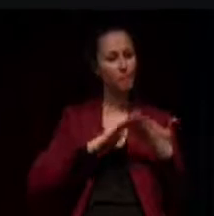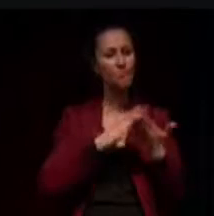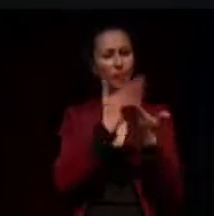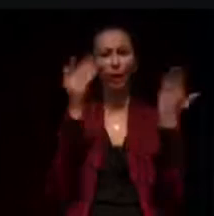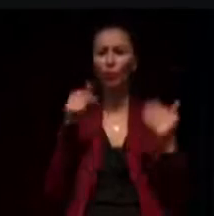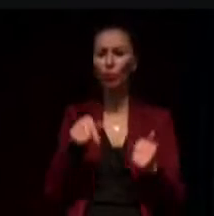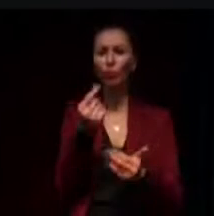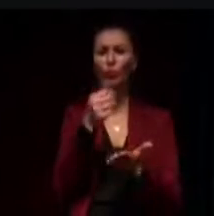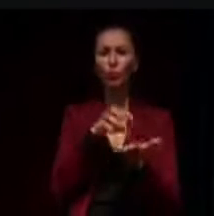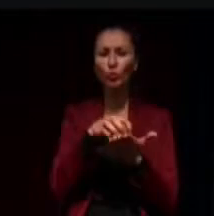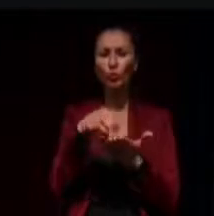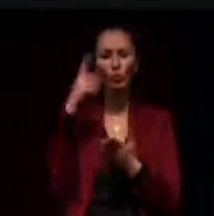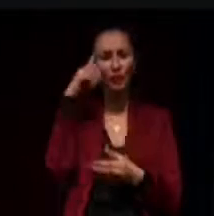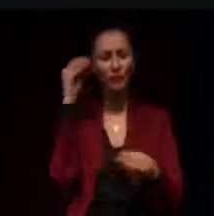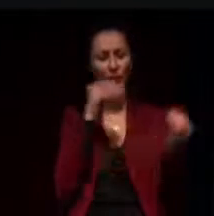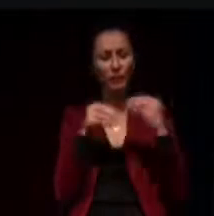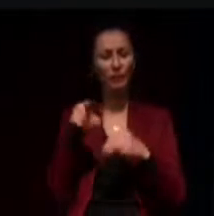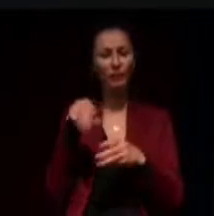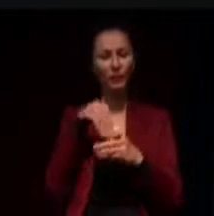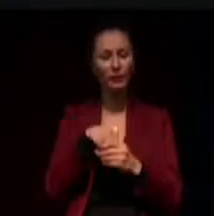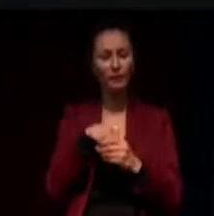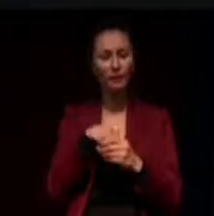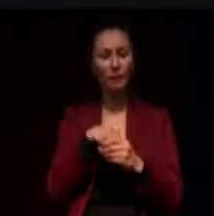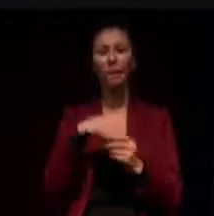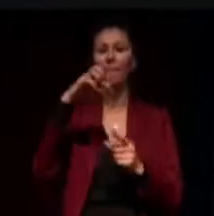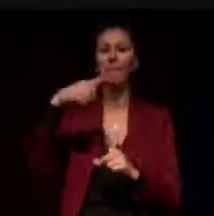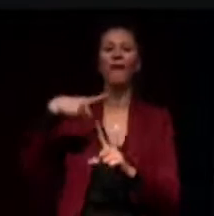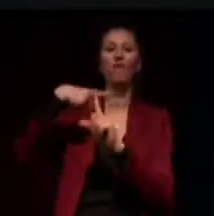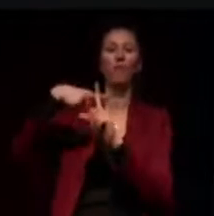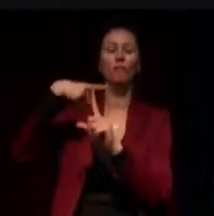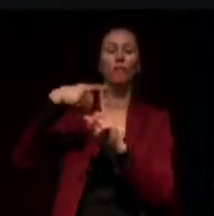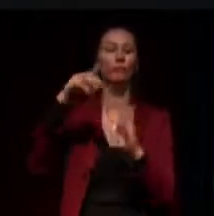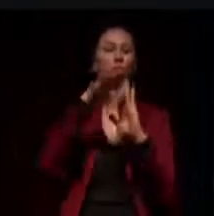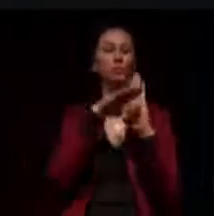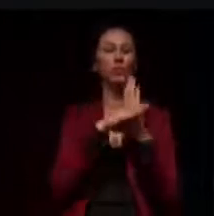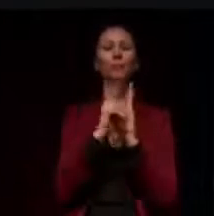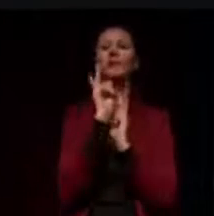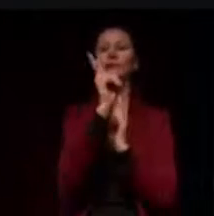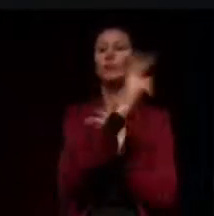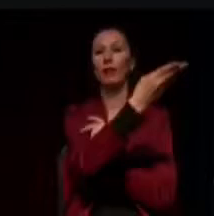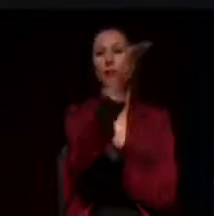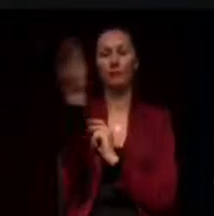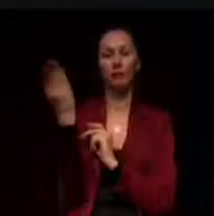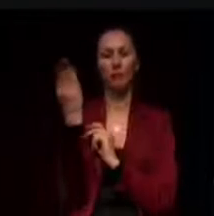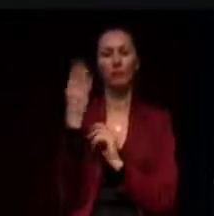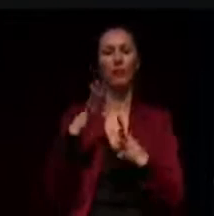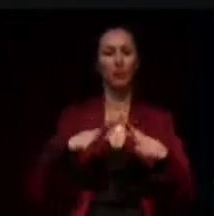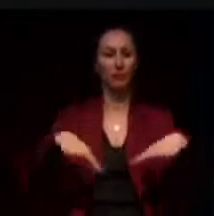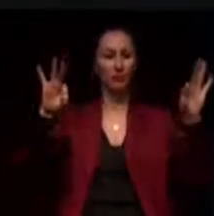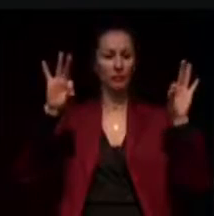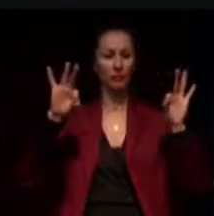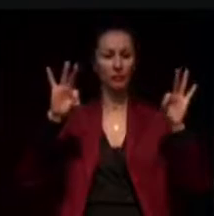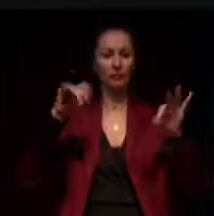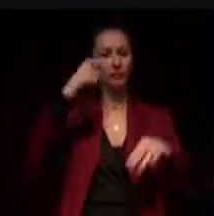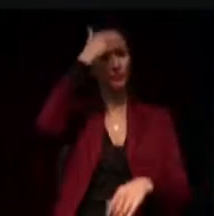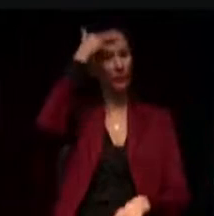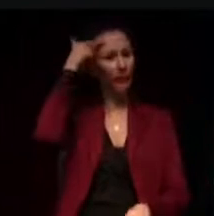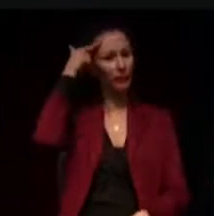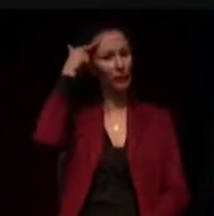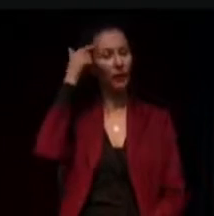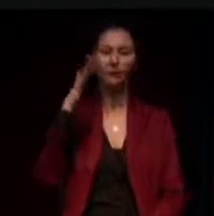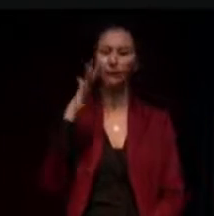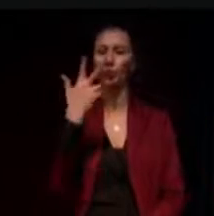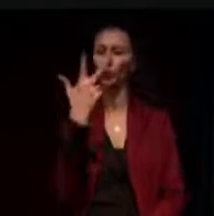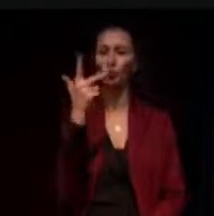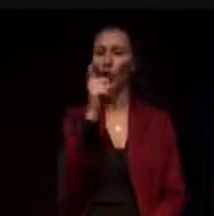Arkadaşlar, bu bütçe tasarısı ve performans programı sizler tarafından hazırlandı. Ve belki de herhalde